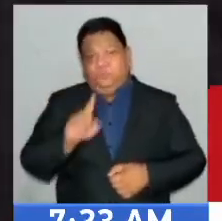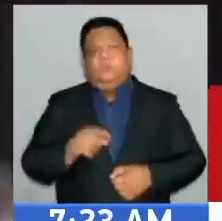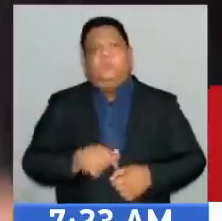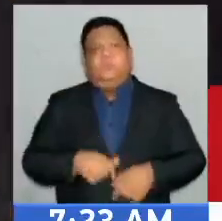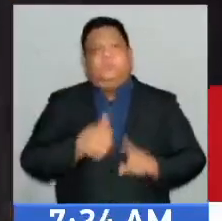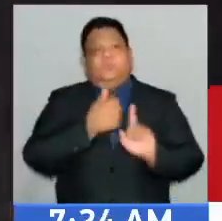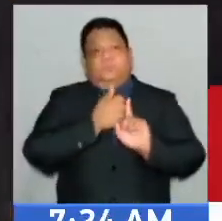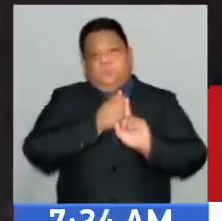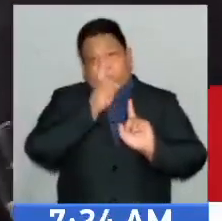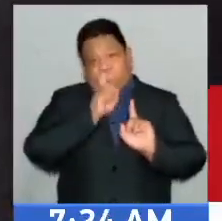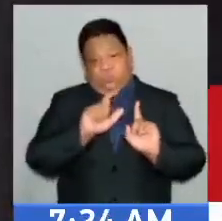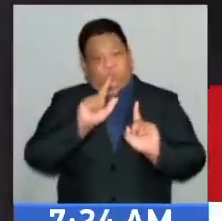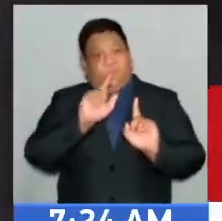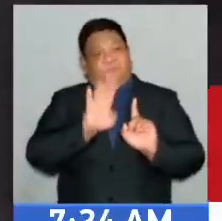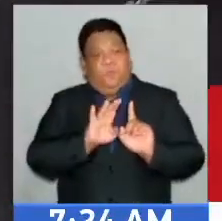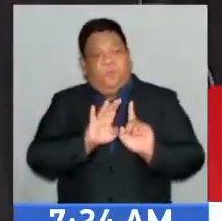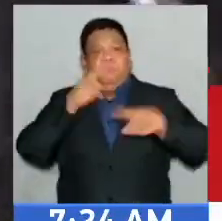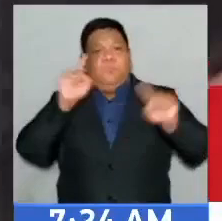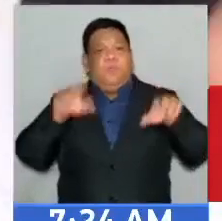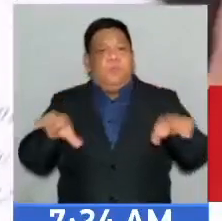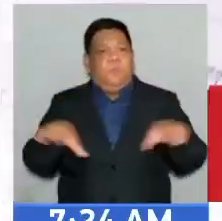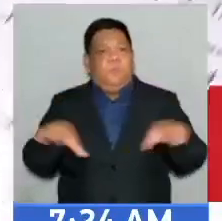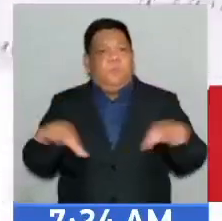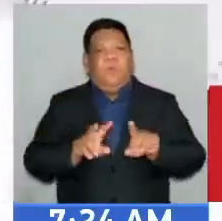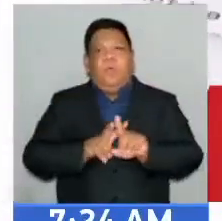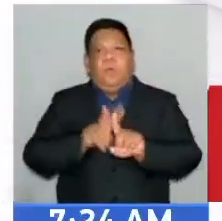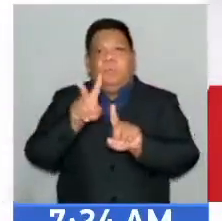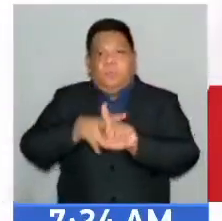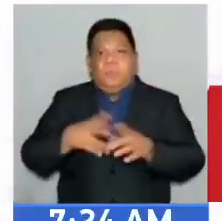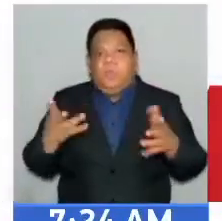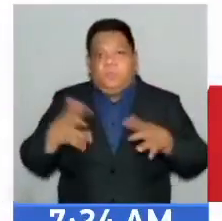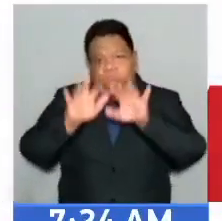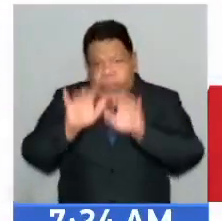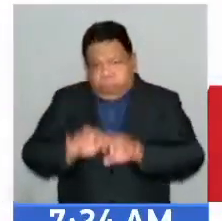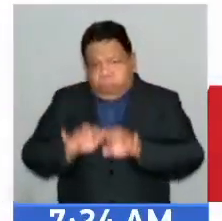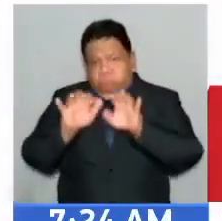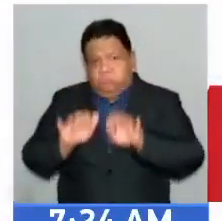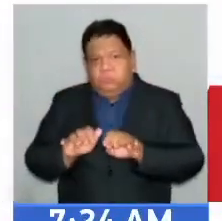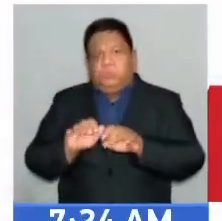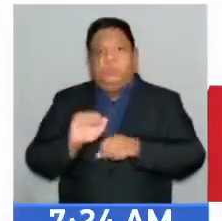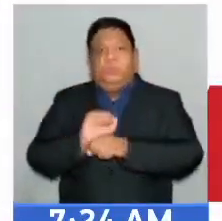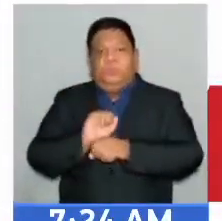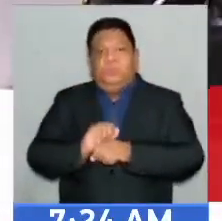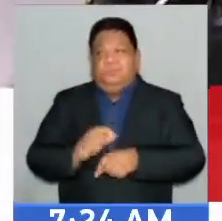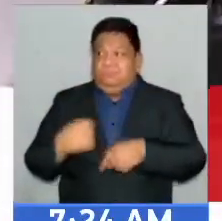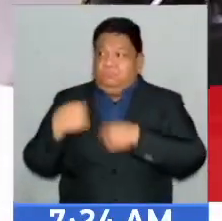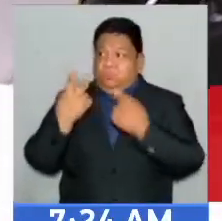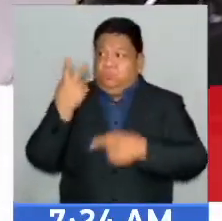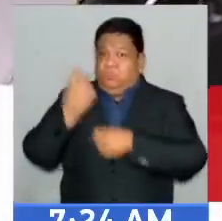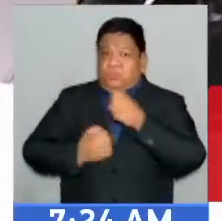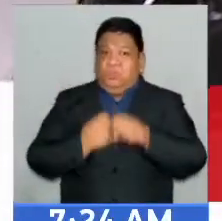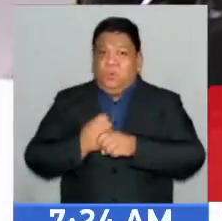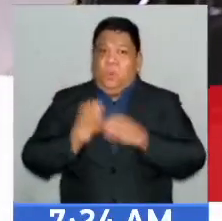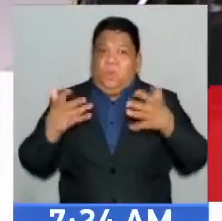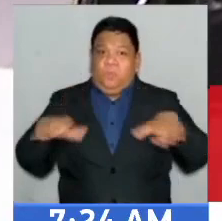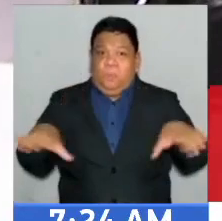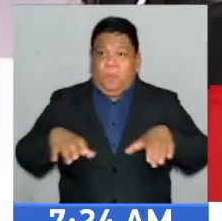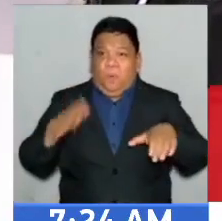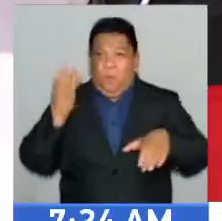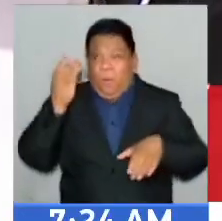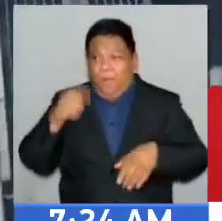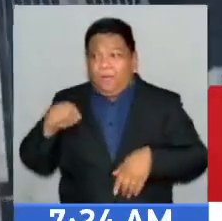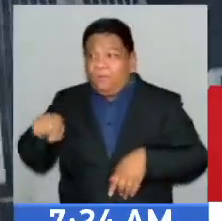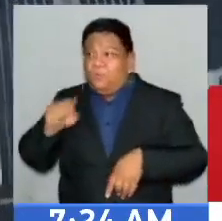Catherine. Natanggap siya bilang encoder. 2 taong jobless si Catherine nang magsara ang pinapasokang call center noong